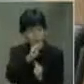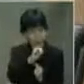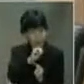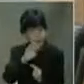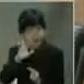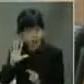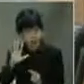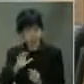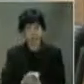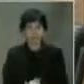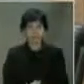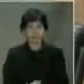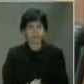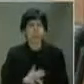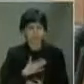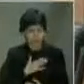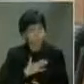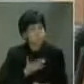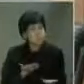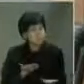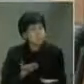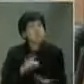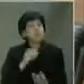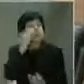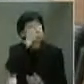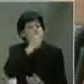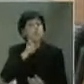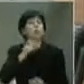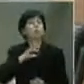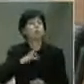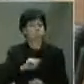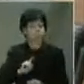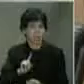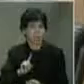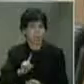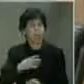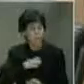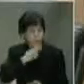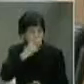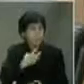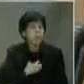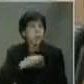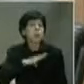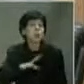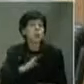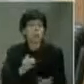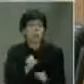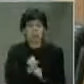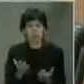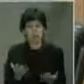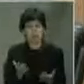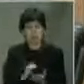5ผมอยากเห็นหน้านายอภิสิทธิ์เวชชาชีวะจะทำยัง